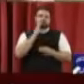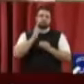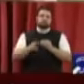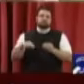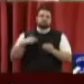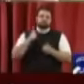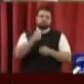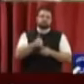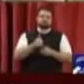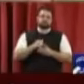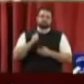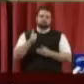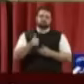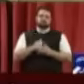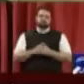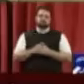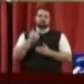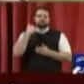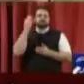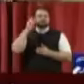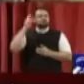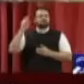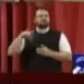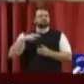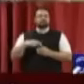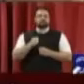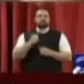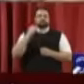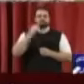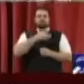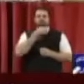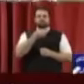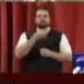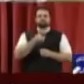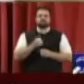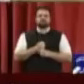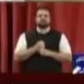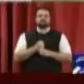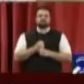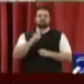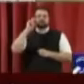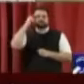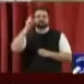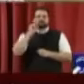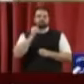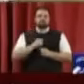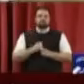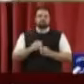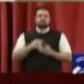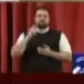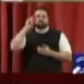sunt trăiri de ale cel multe înainte. Când crezi că au fost emise ele de om? Că bănuiesc că de omul